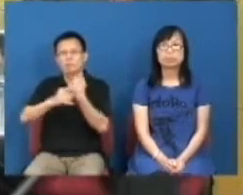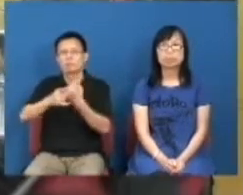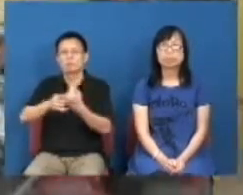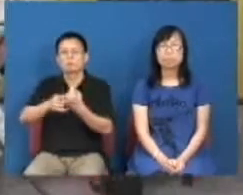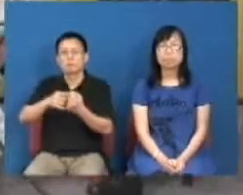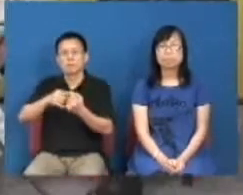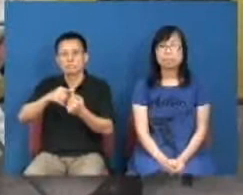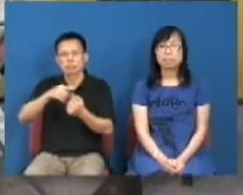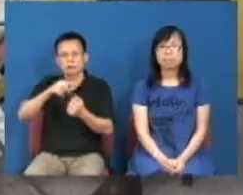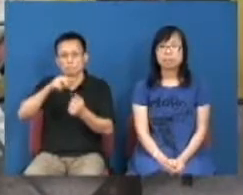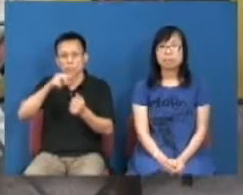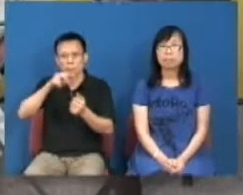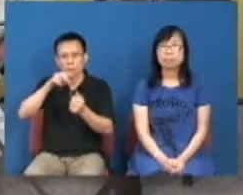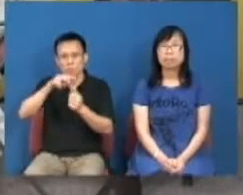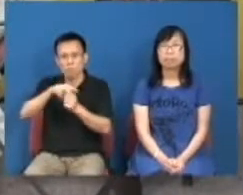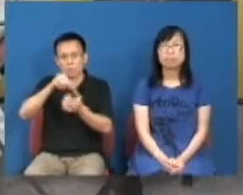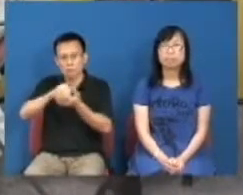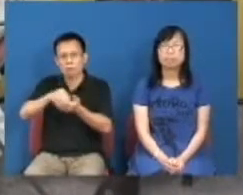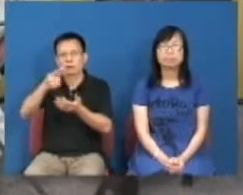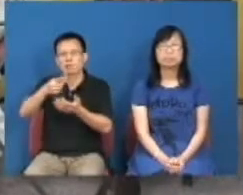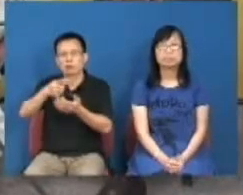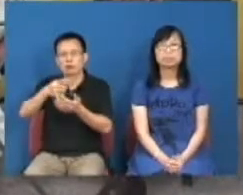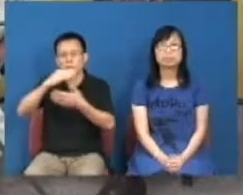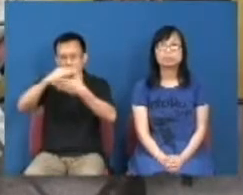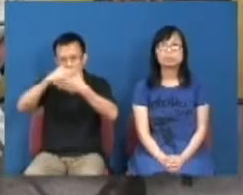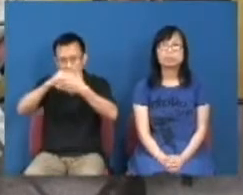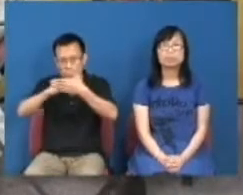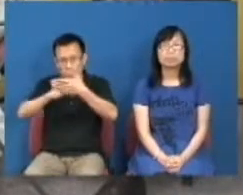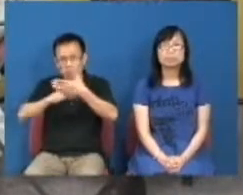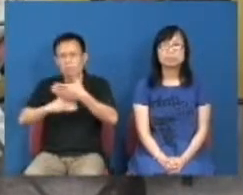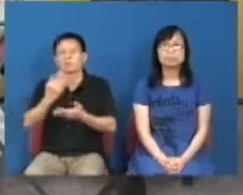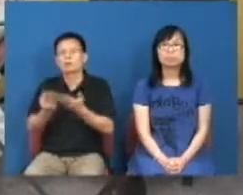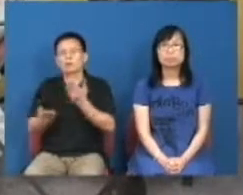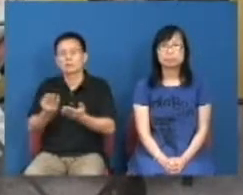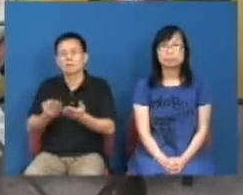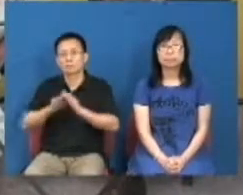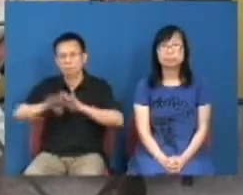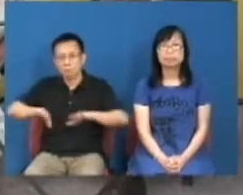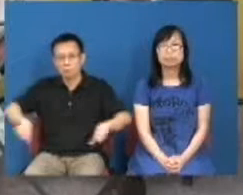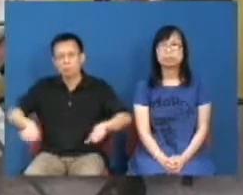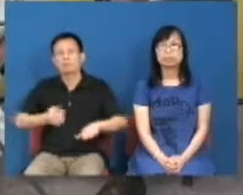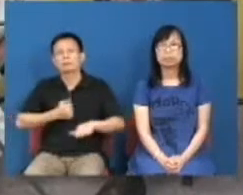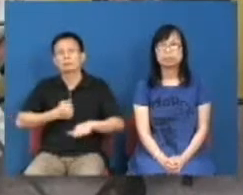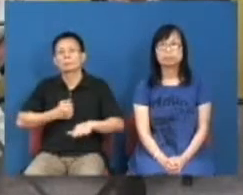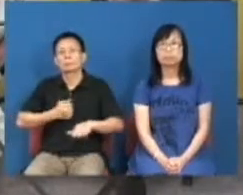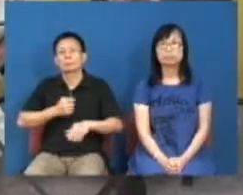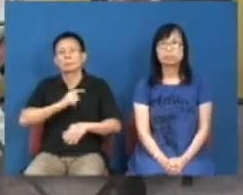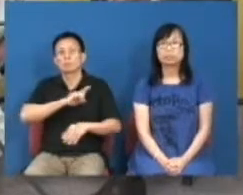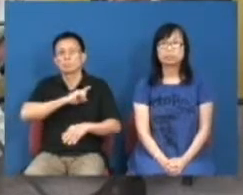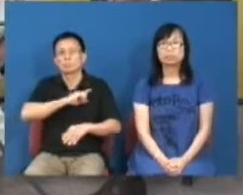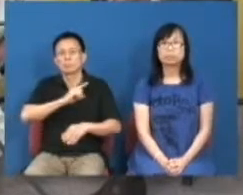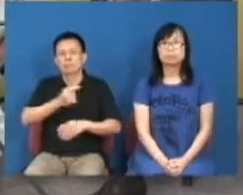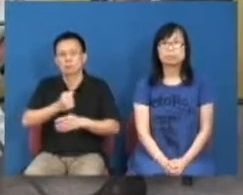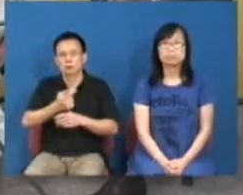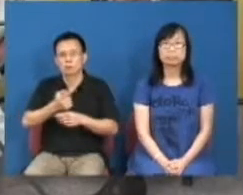一啲嘅程序嚇，譬如規範下究竟嗰個調解員佢本身嚇。佢嗰